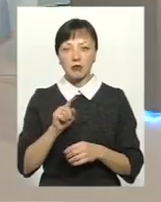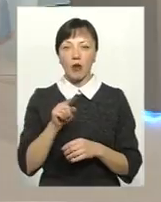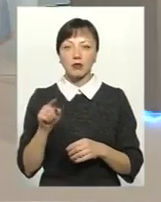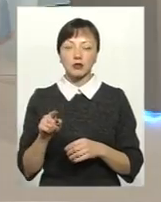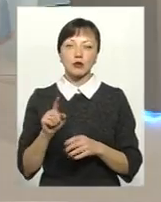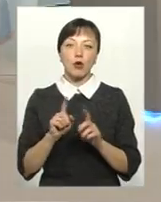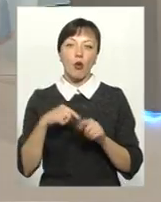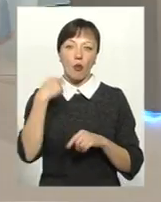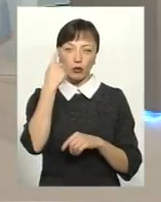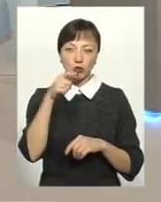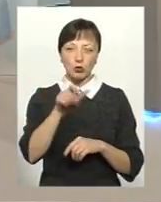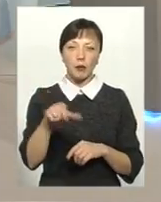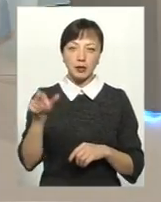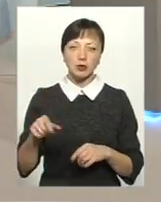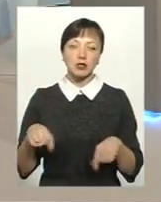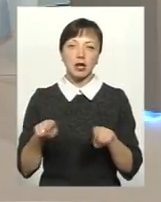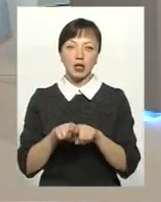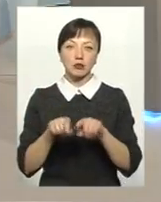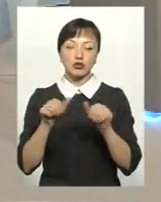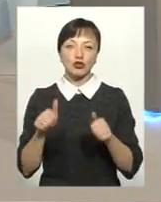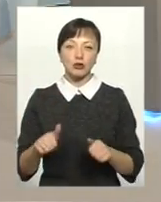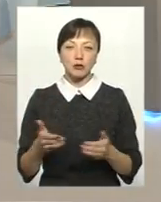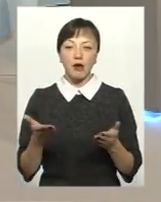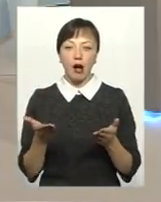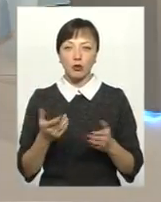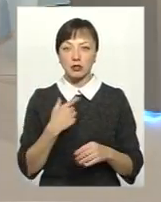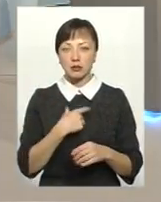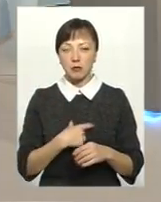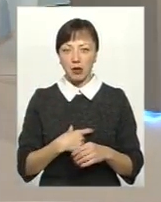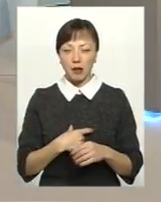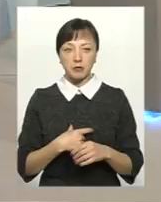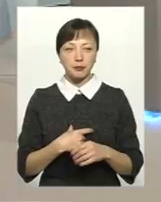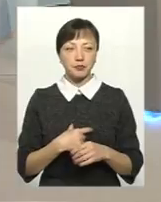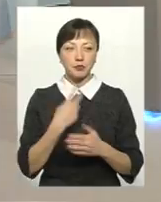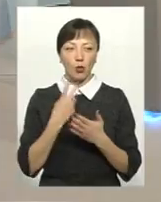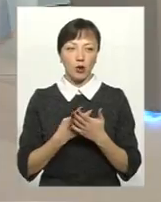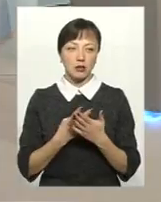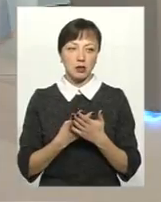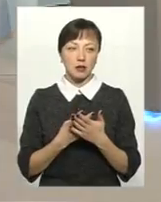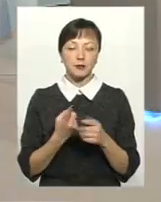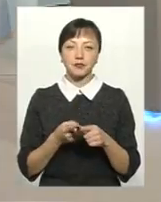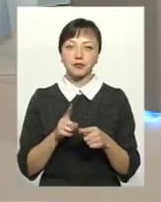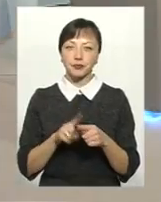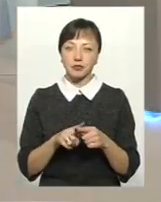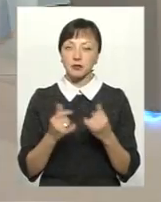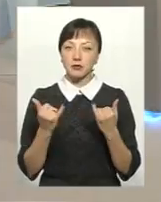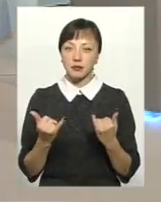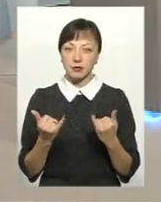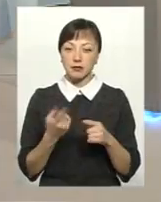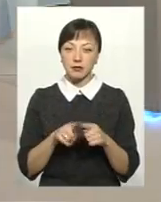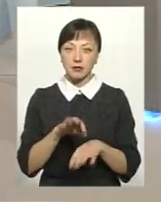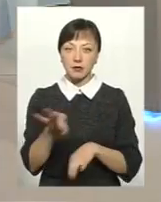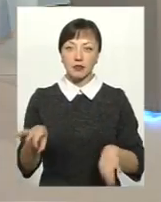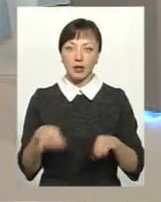що вони особистості, і таким чином якось себе як особистість показати. Тобто це зараз цей